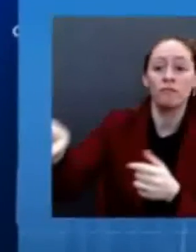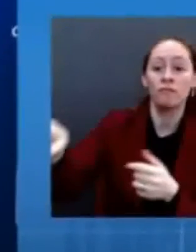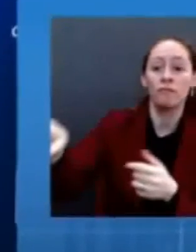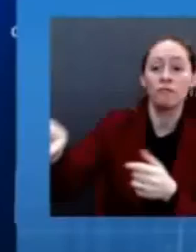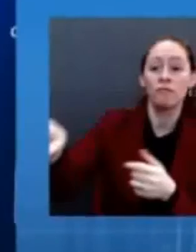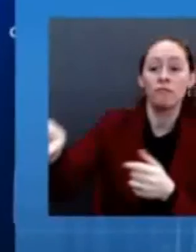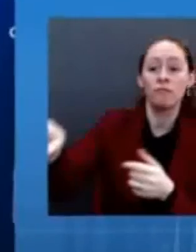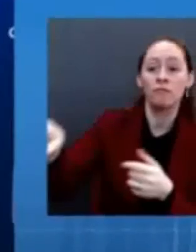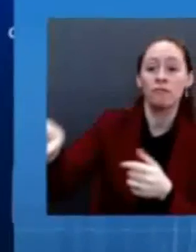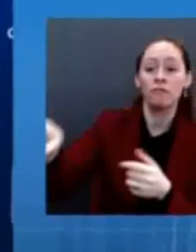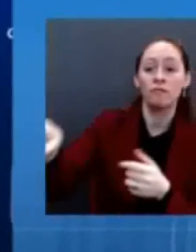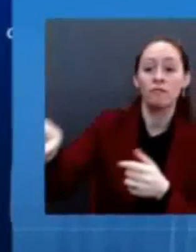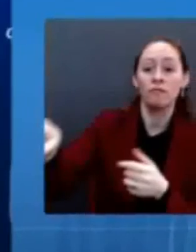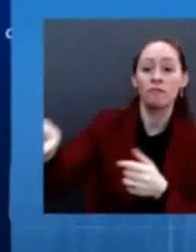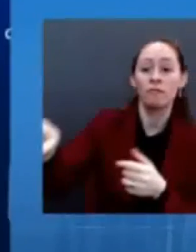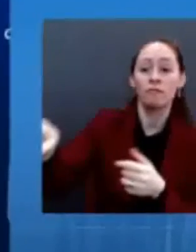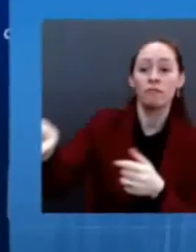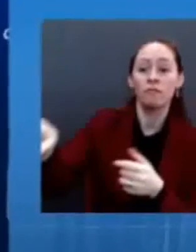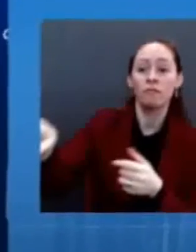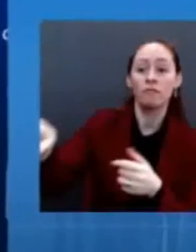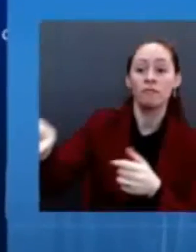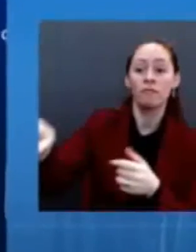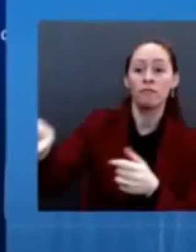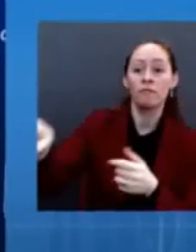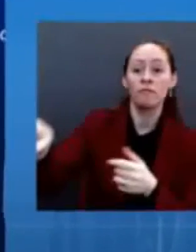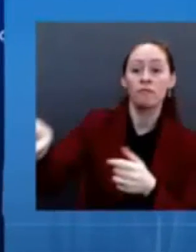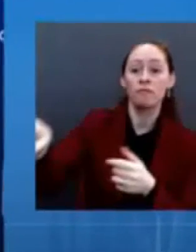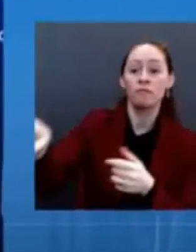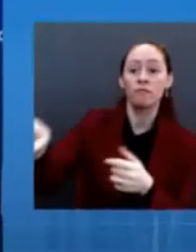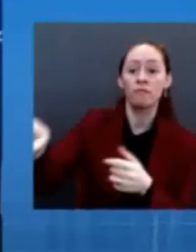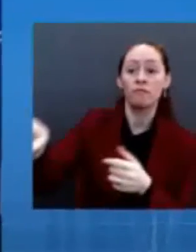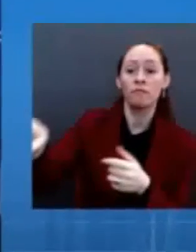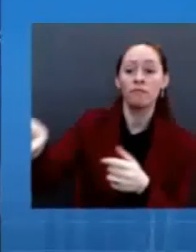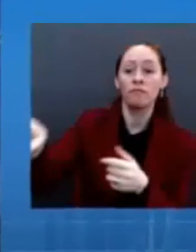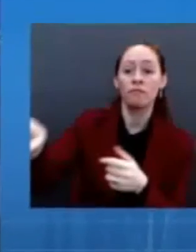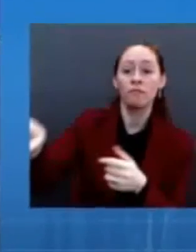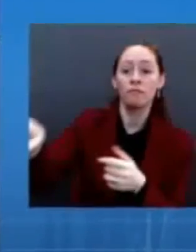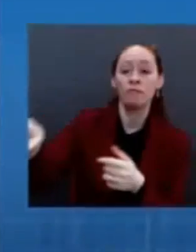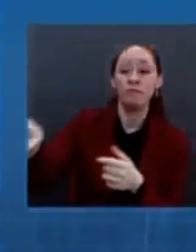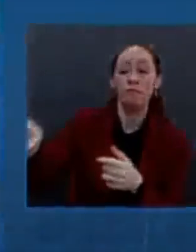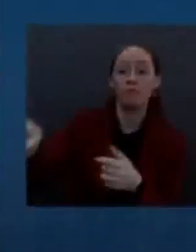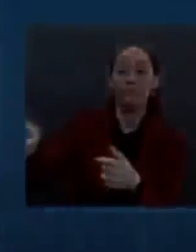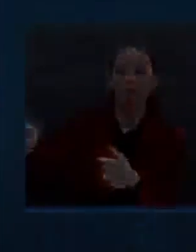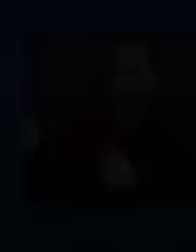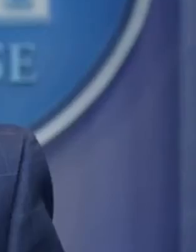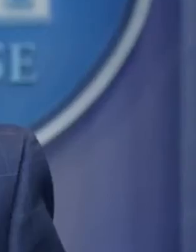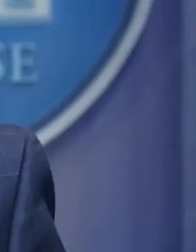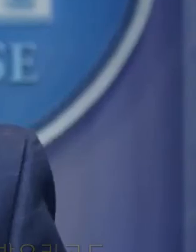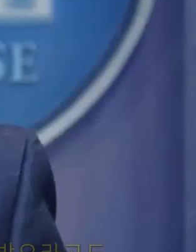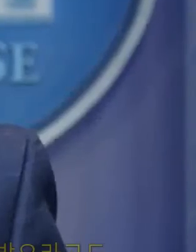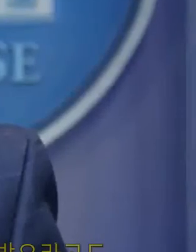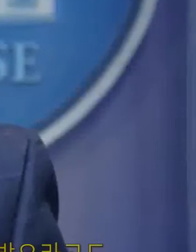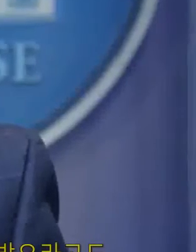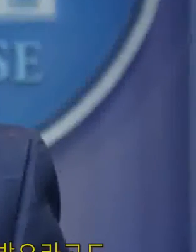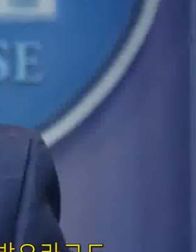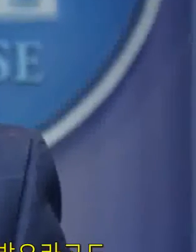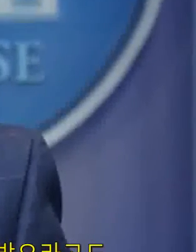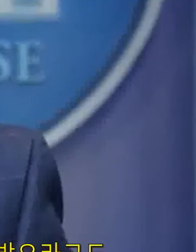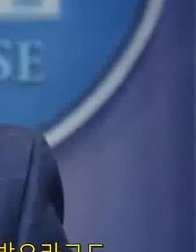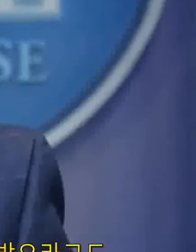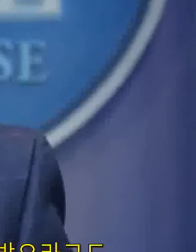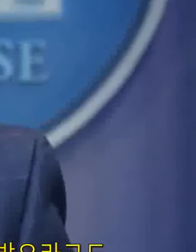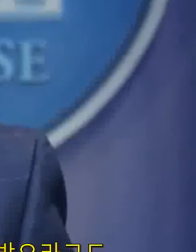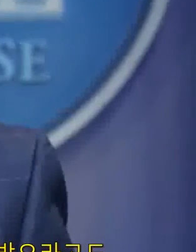보호한다라며 모두가 백신을 맞고 자격이 있다면 부스터를 맞고 마스크를 착용하고 아플 때 집에 있도록 하는 4가지 조치를